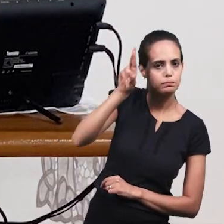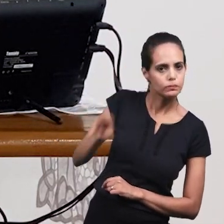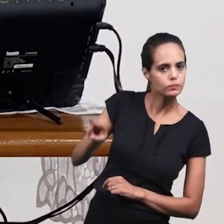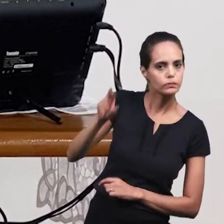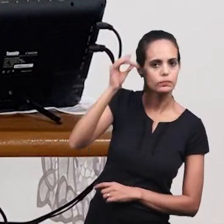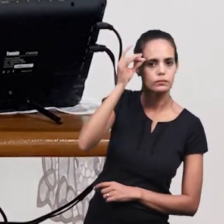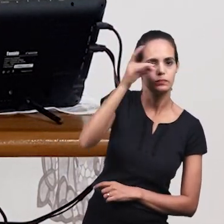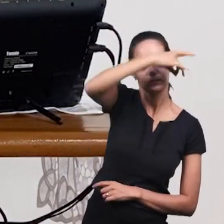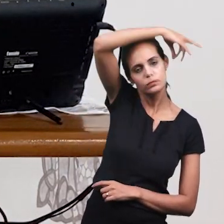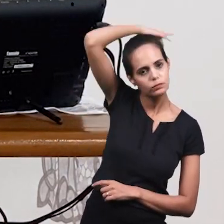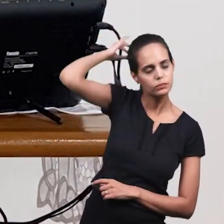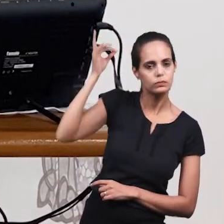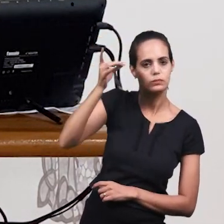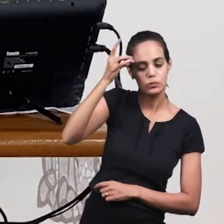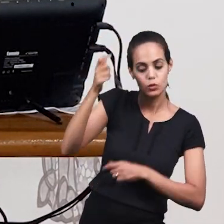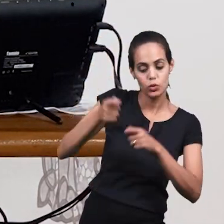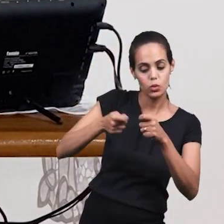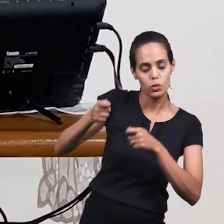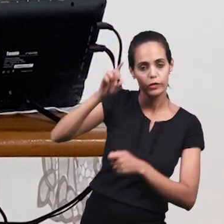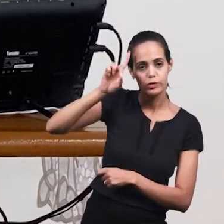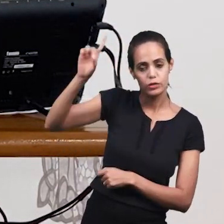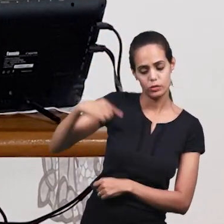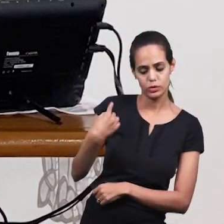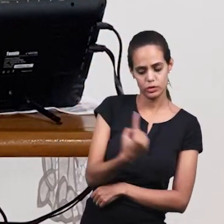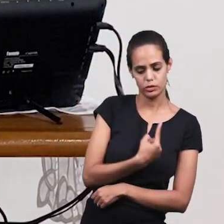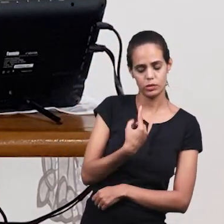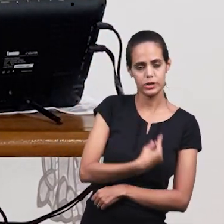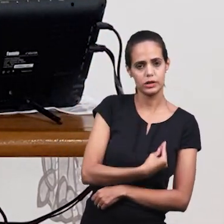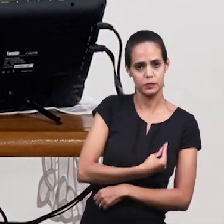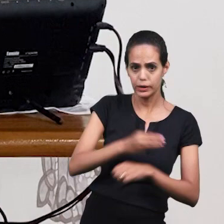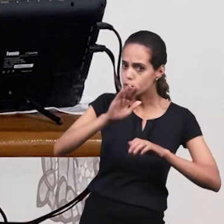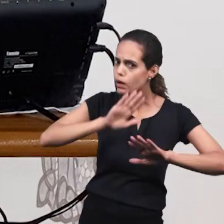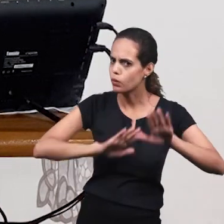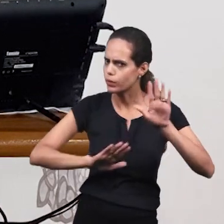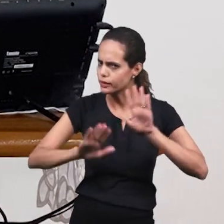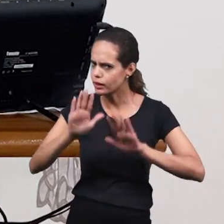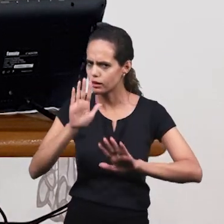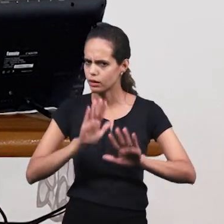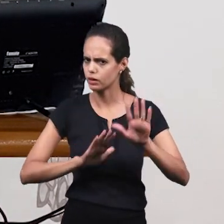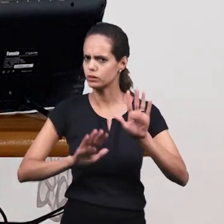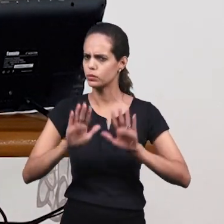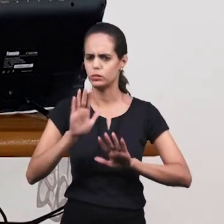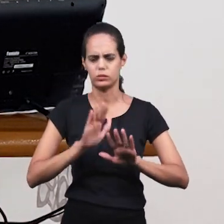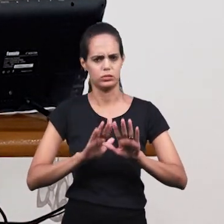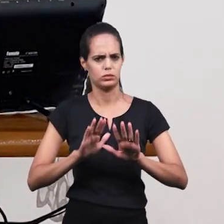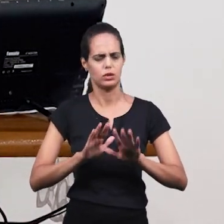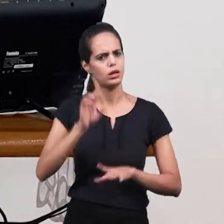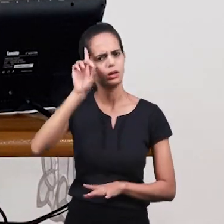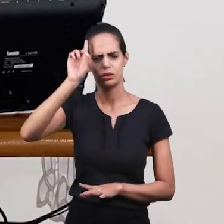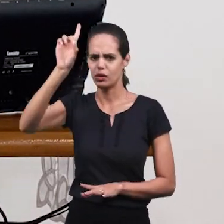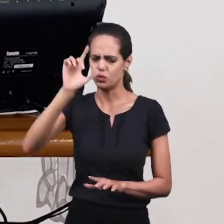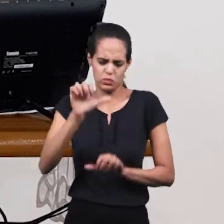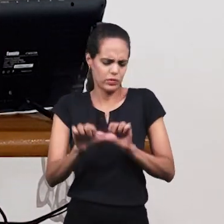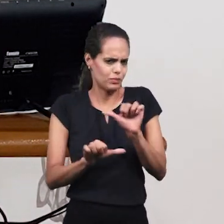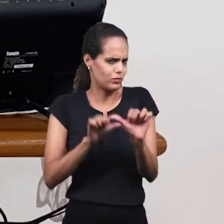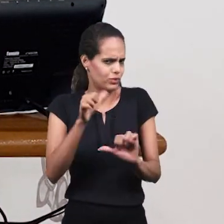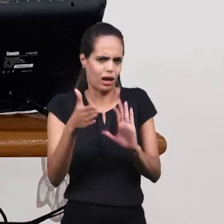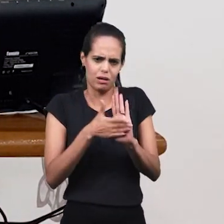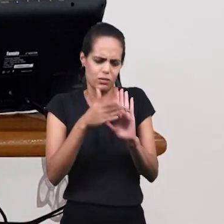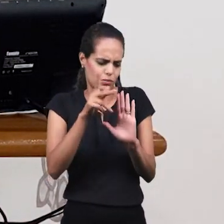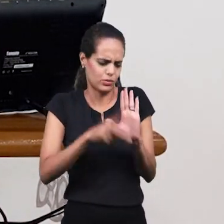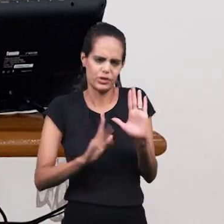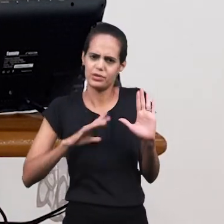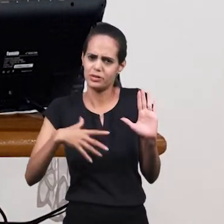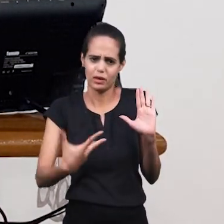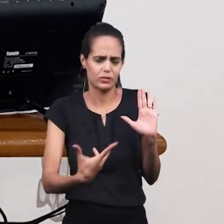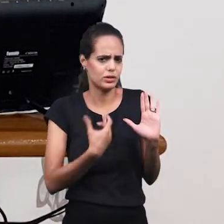notre Dieu, il ne va pas changer son projet de salut. Sa parole va rester ferme et